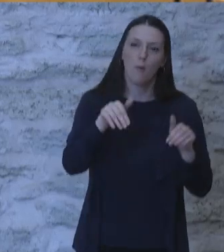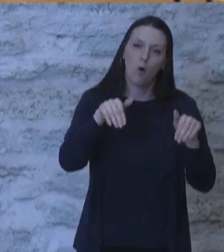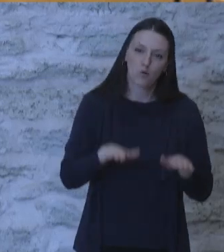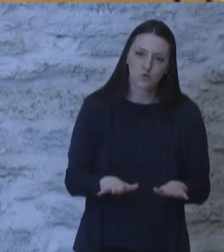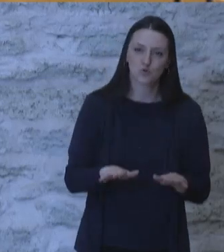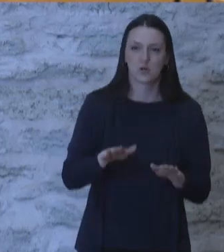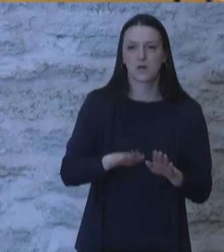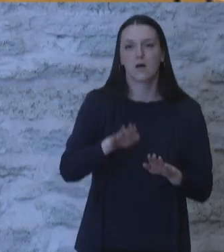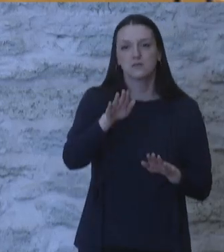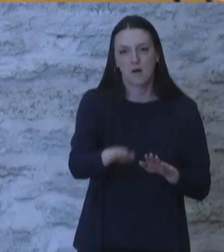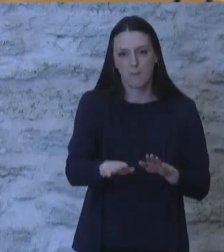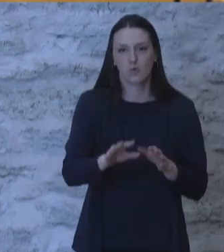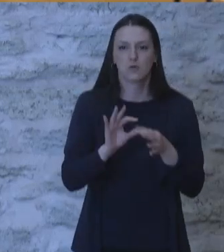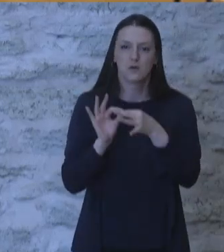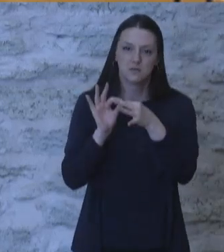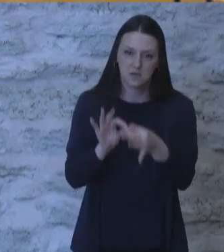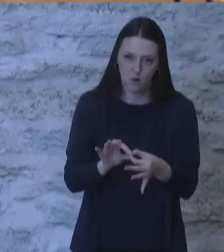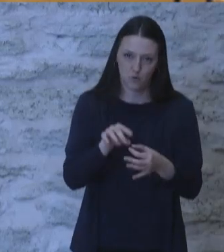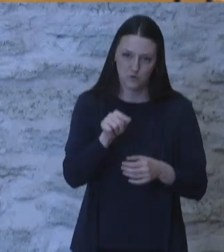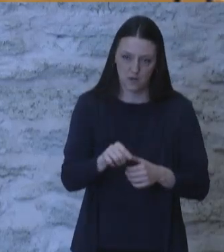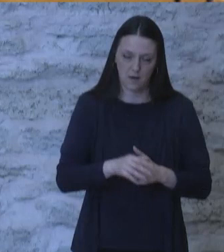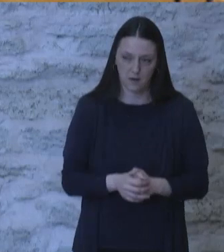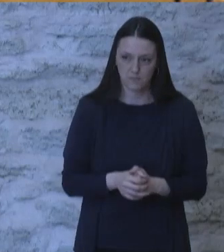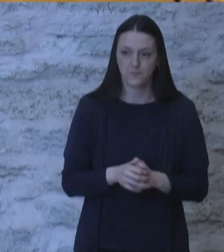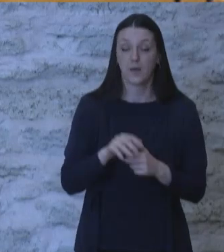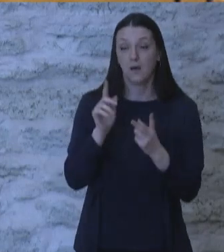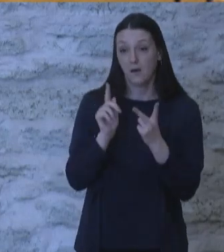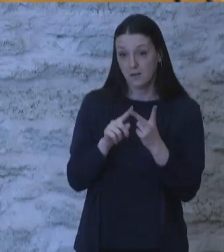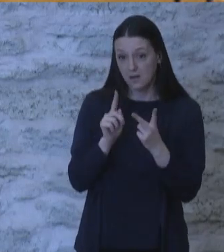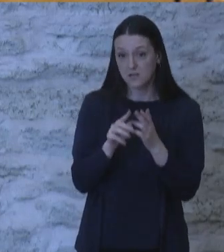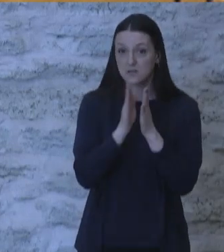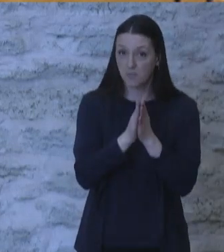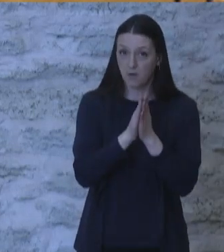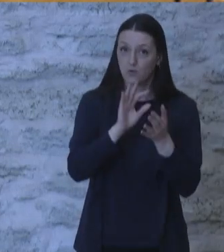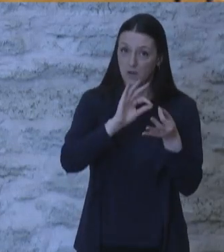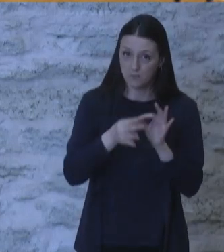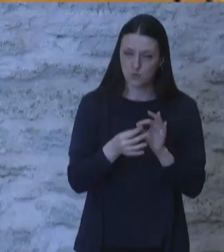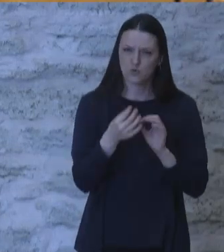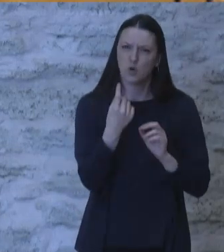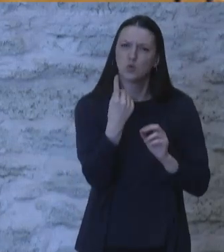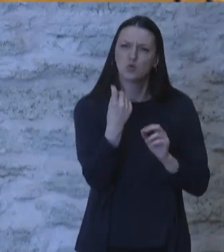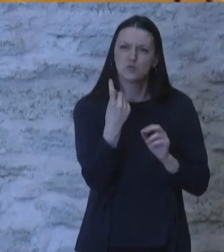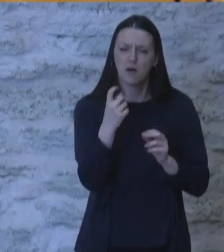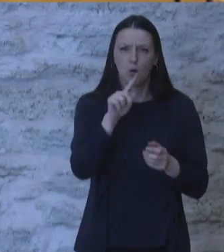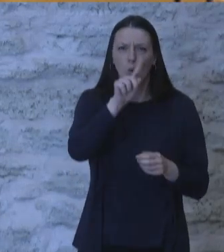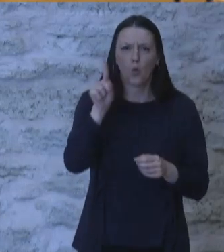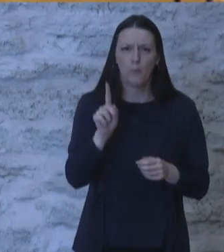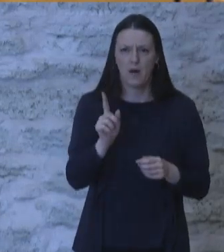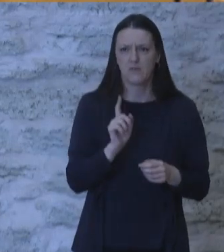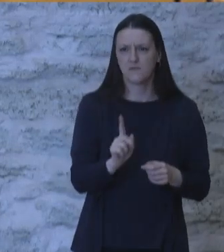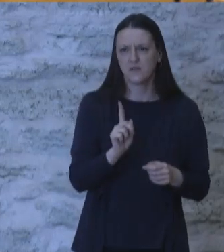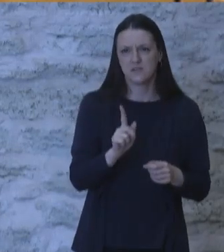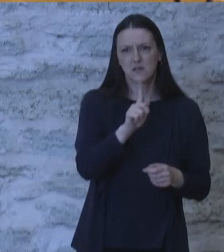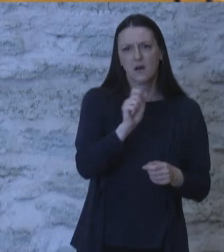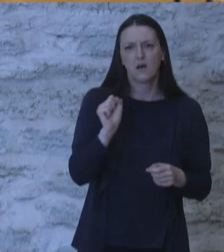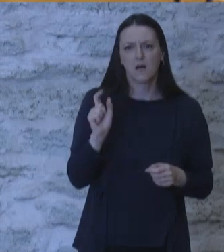sammud, mis selle prognoosi nägemisele järgnesid. Ja teiseks palun täpsustaga lihtsalt ühte kuupäeva, et mulle tead olevalt sai ja kaabist